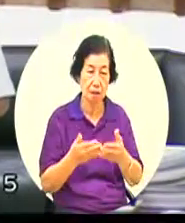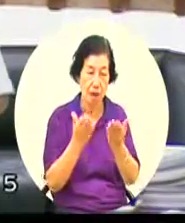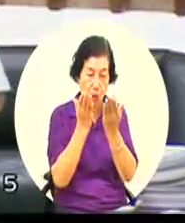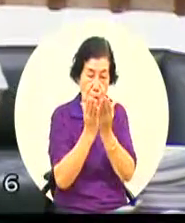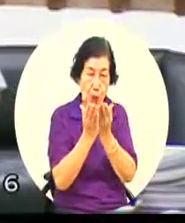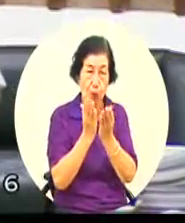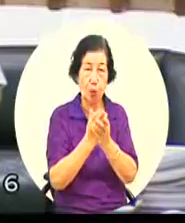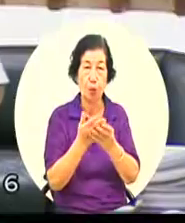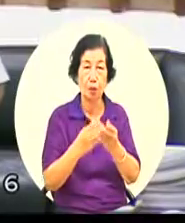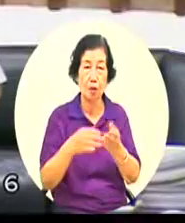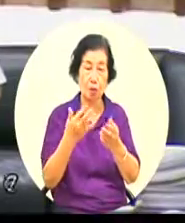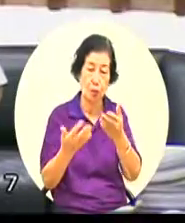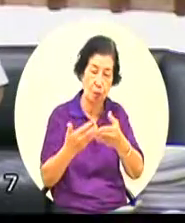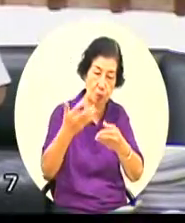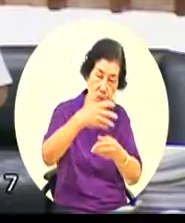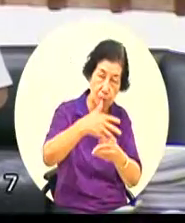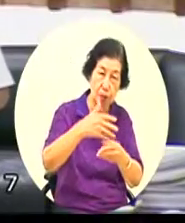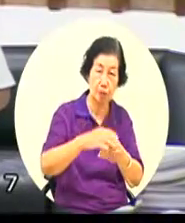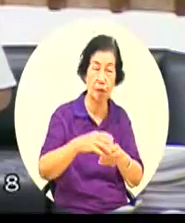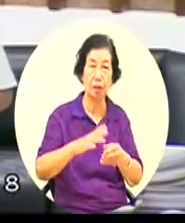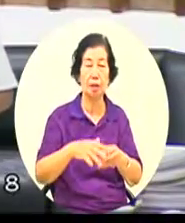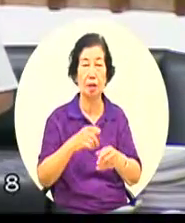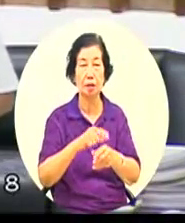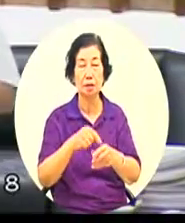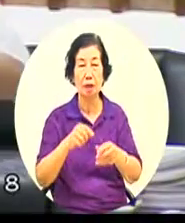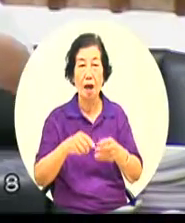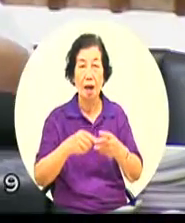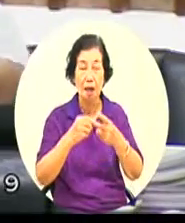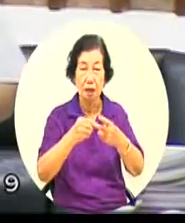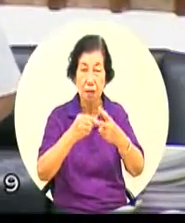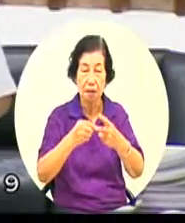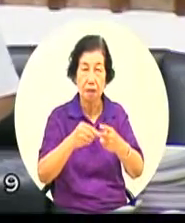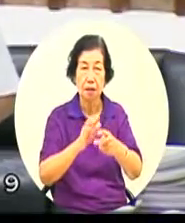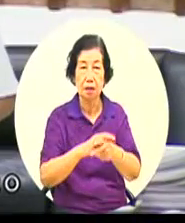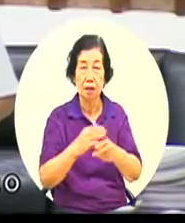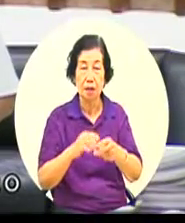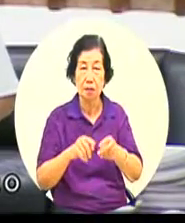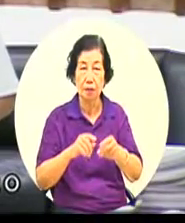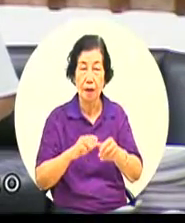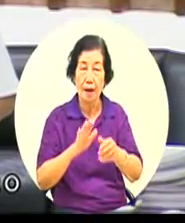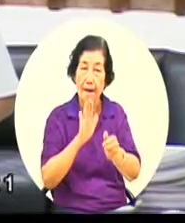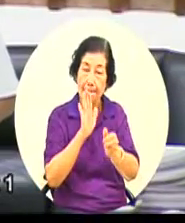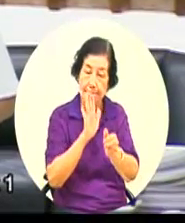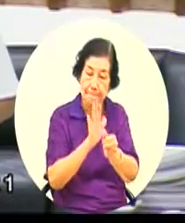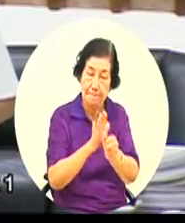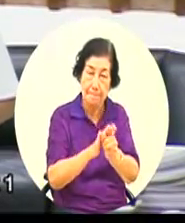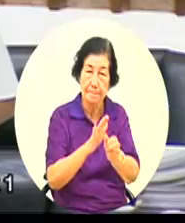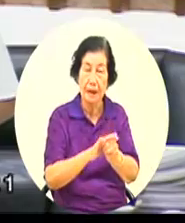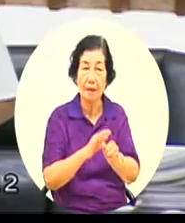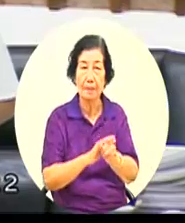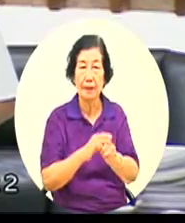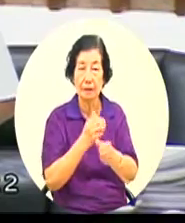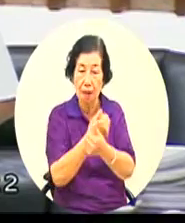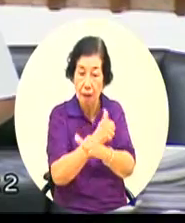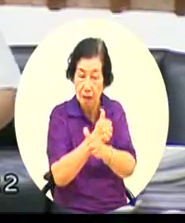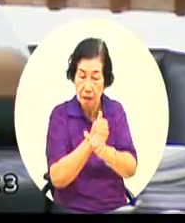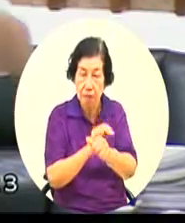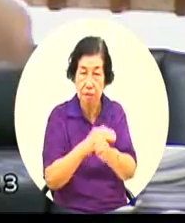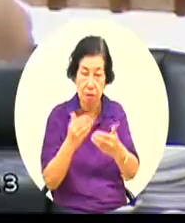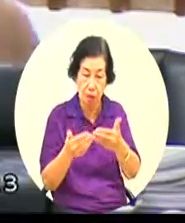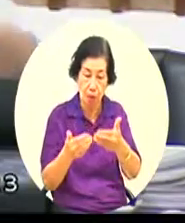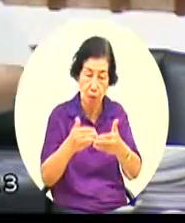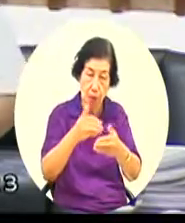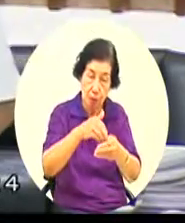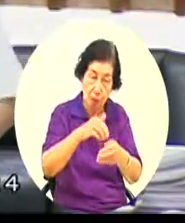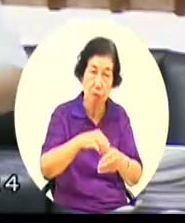以教两样，以升学考试的科目为主。黑人靠意愿要去看，他既